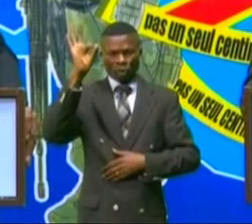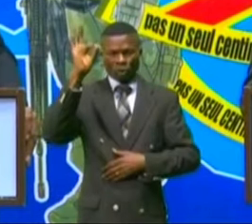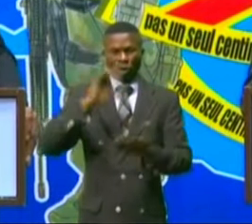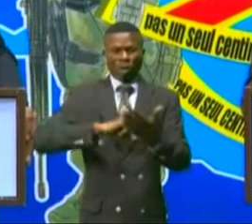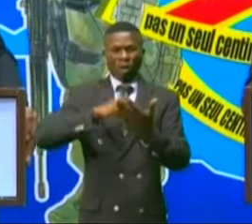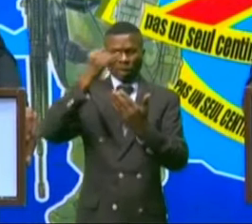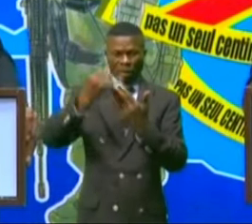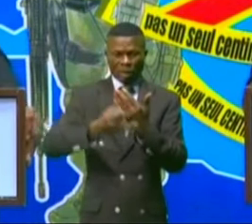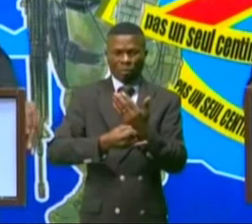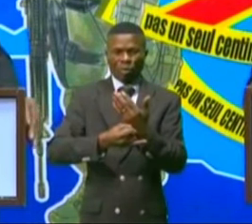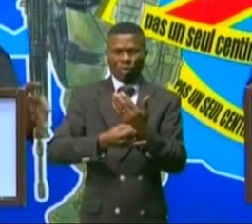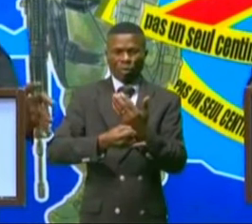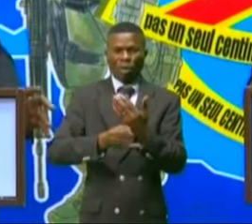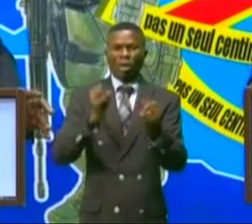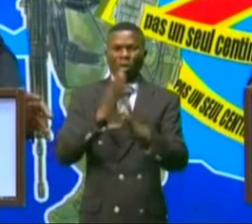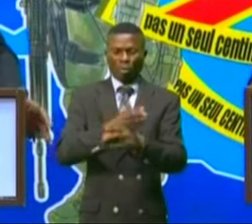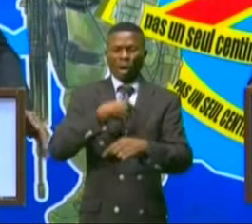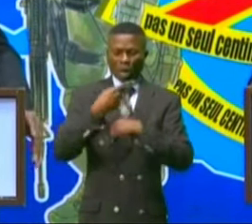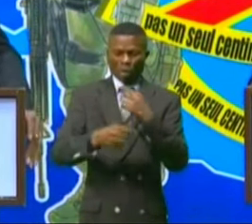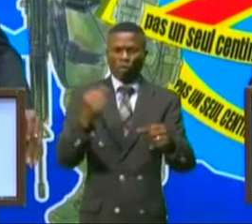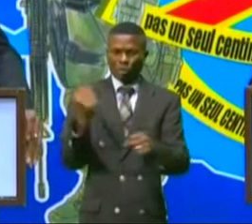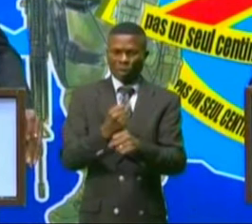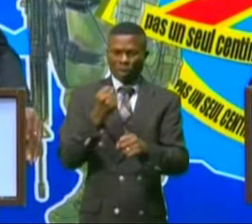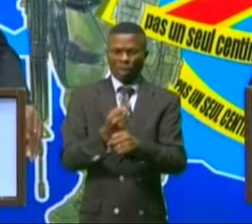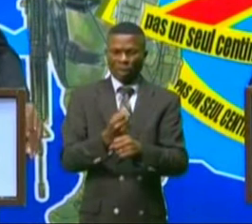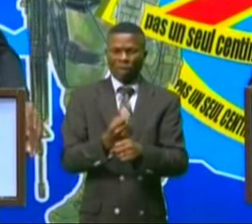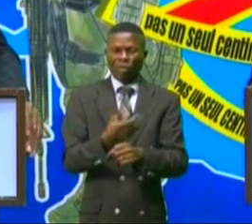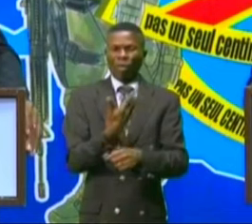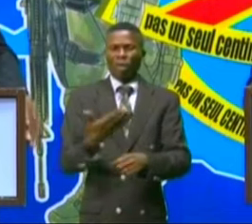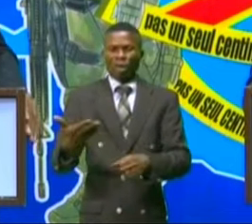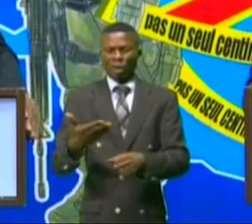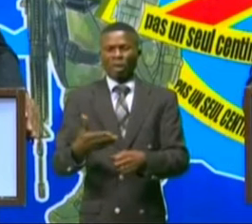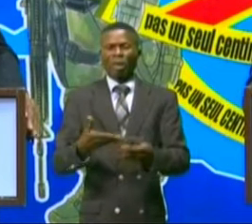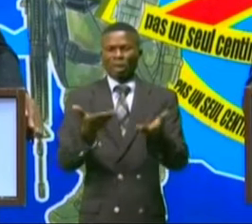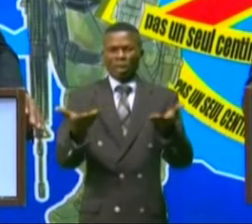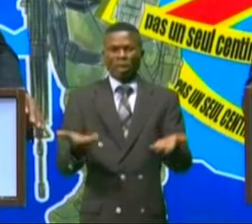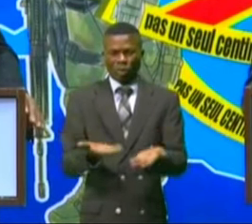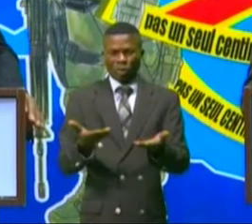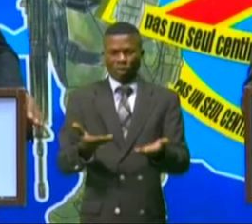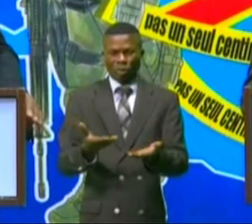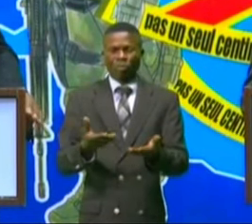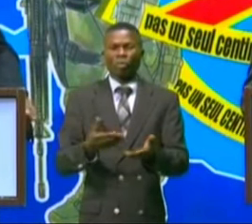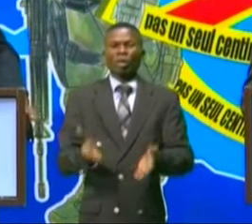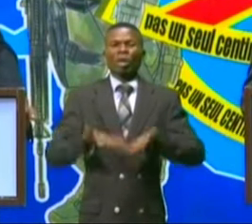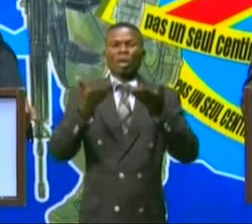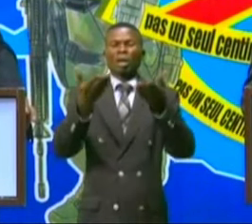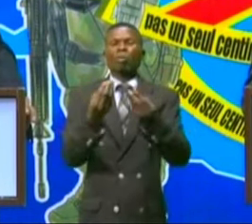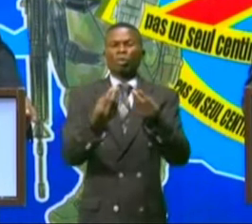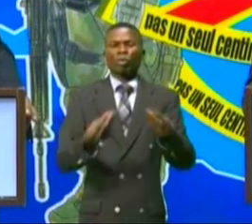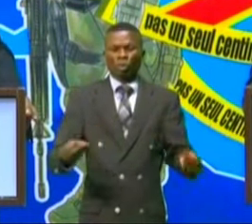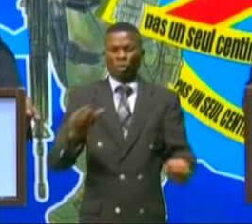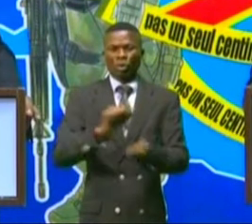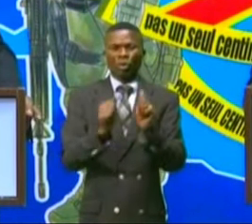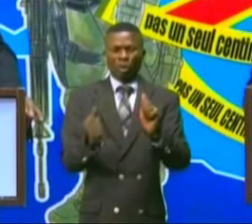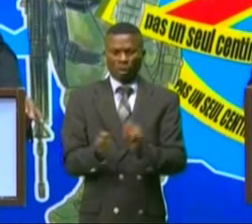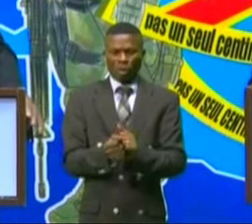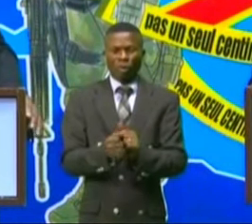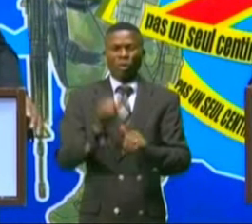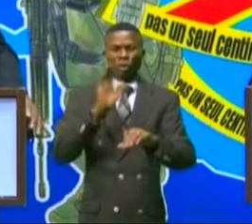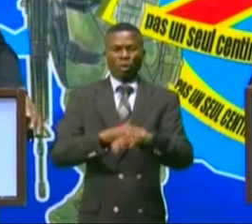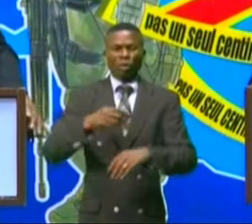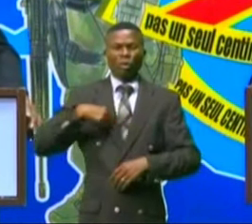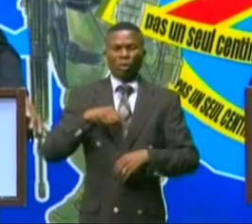projets qui sont déjà prêts à commencer à produire leurs effets sur le marché et à proposer des solutions aux problématiques que nous